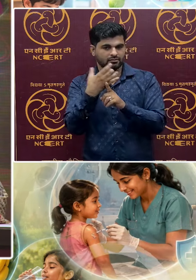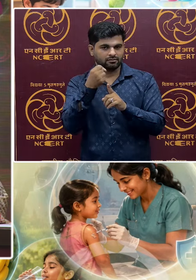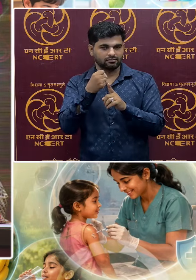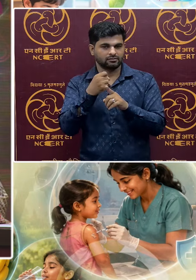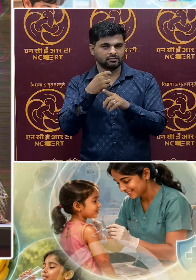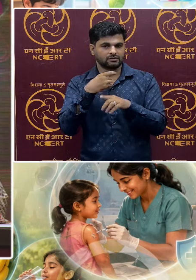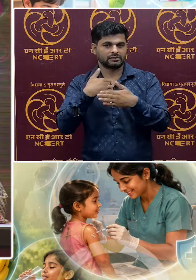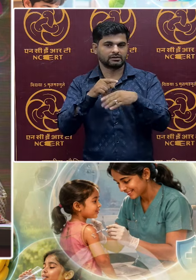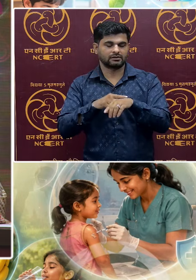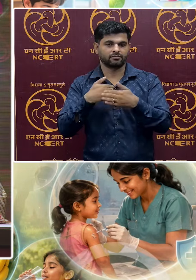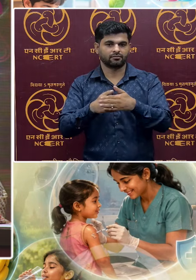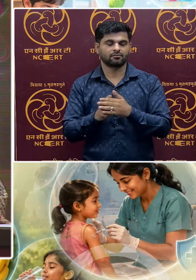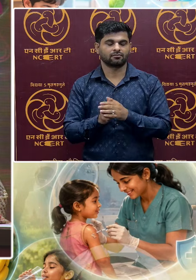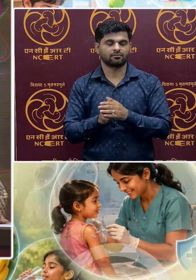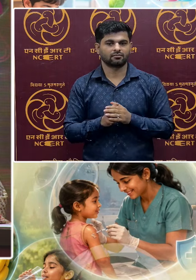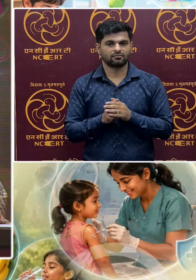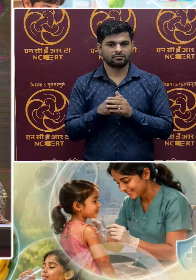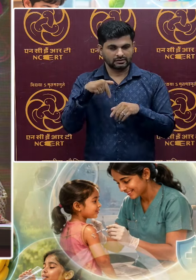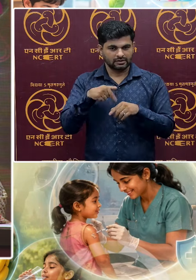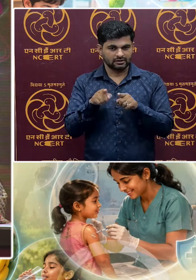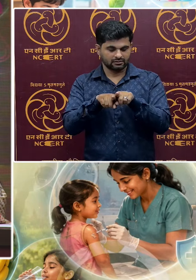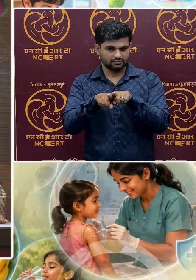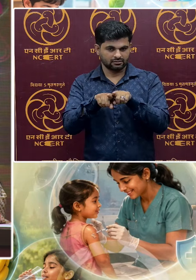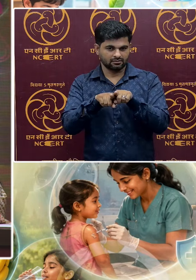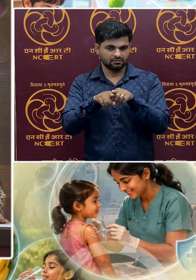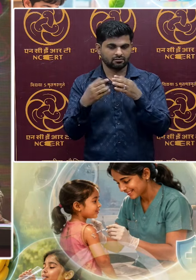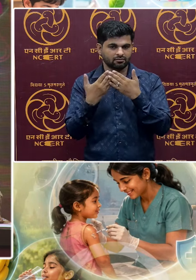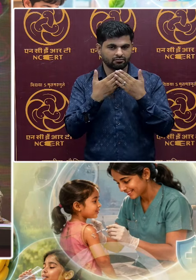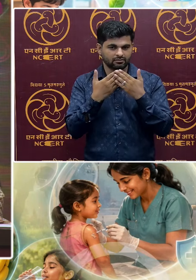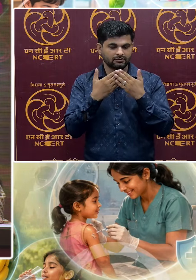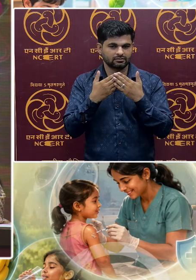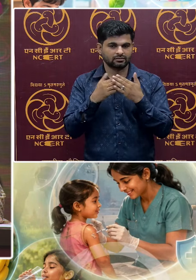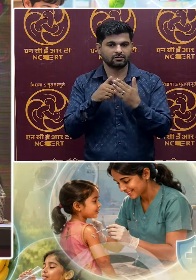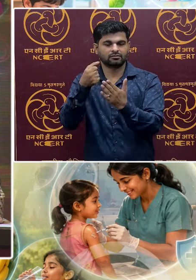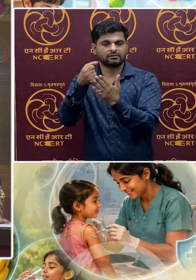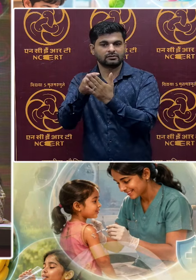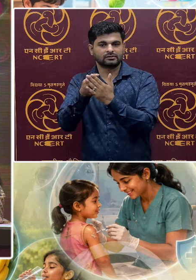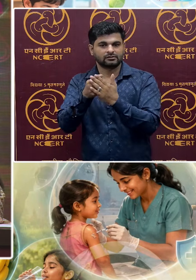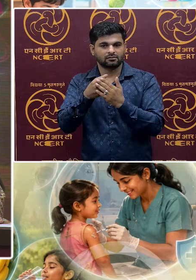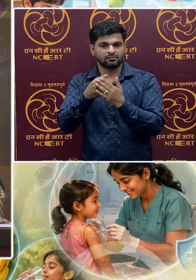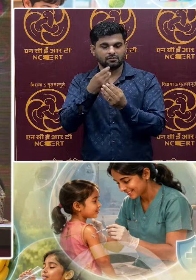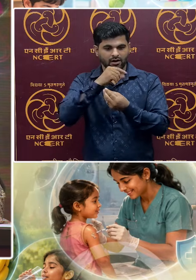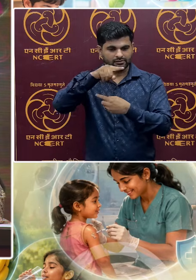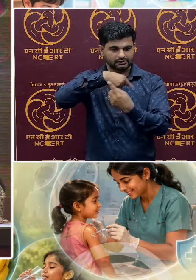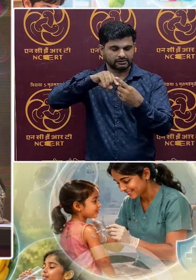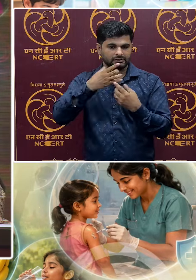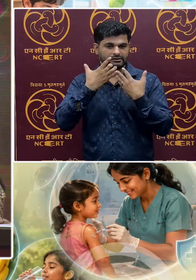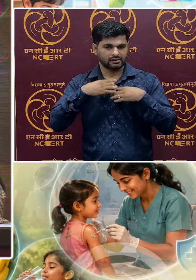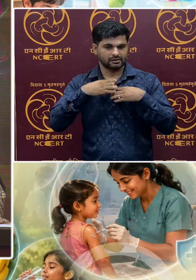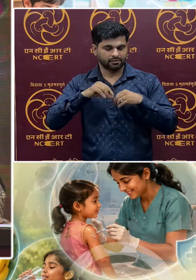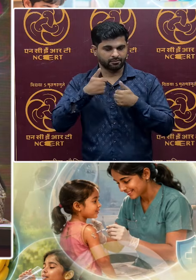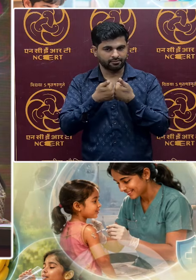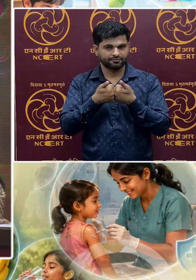take certain measures. आपने एक एग्जाम्पल दिया एक स्कूल का जहाँ आप गए थे, उन्होंने हेल्दी किचन बनाया है। और अगर हम